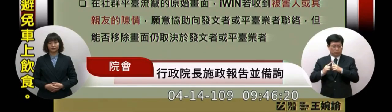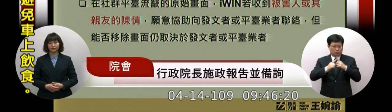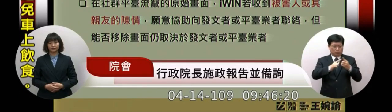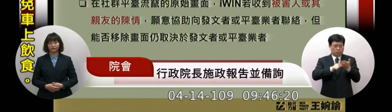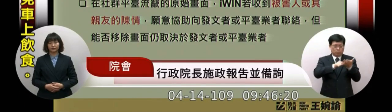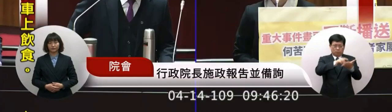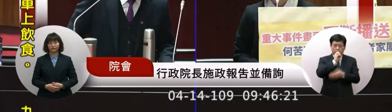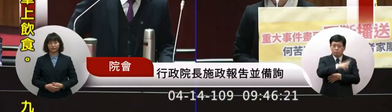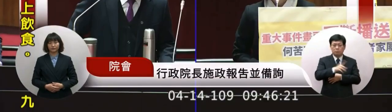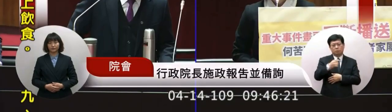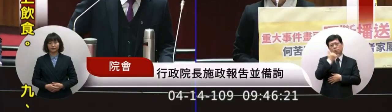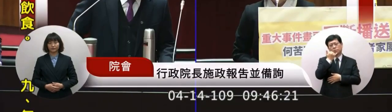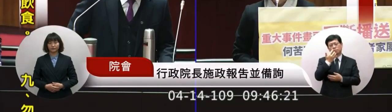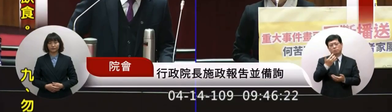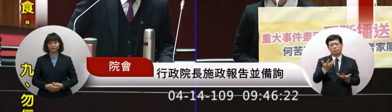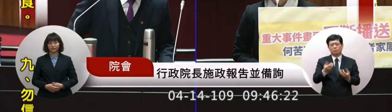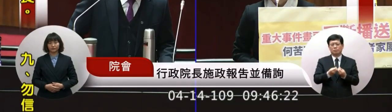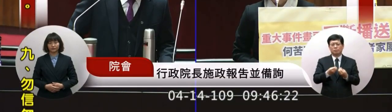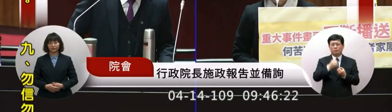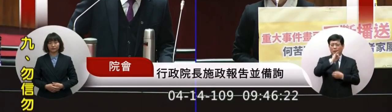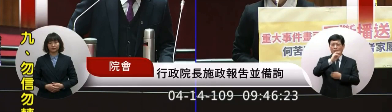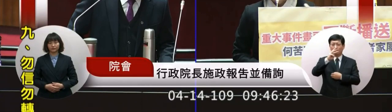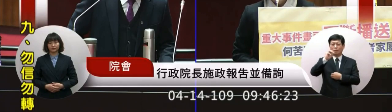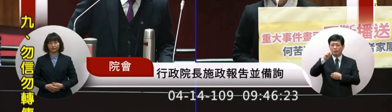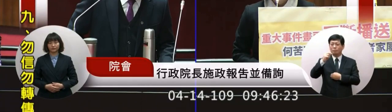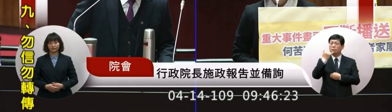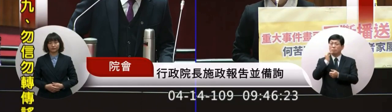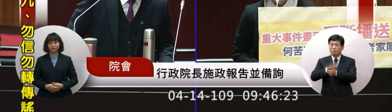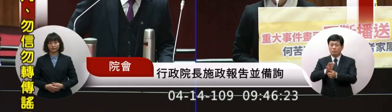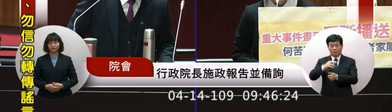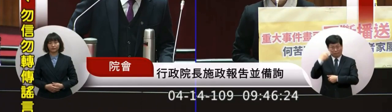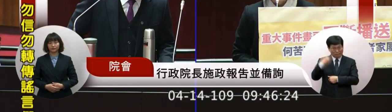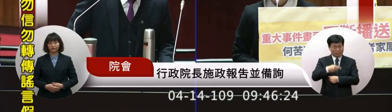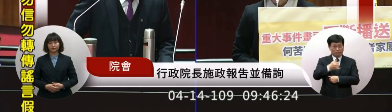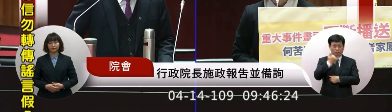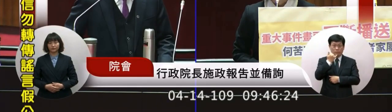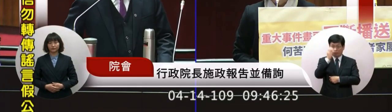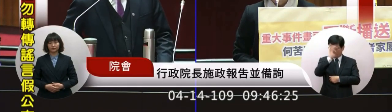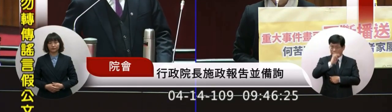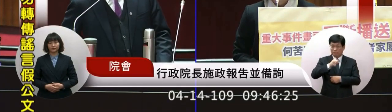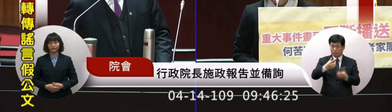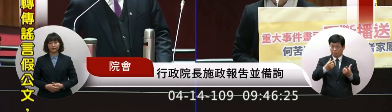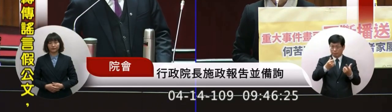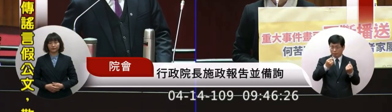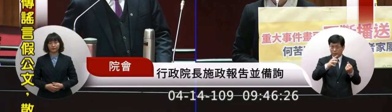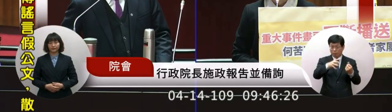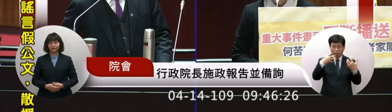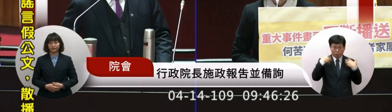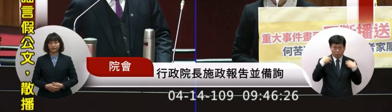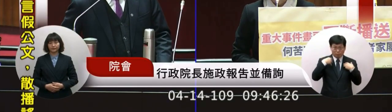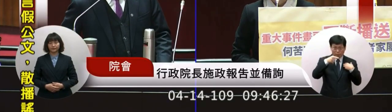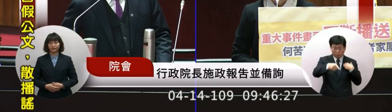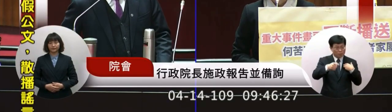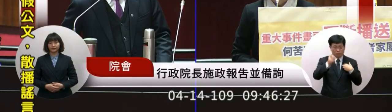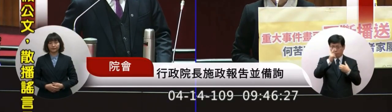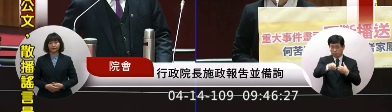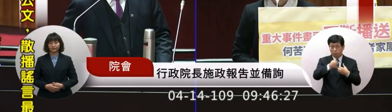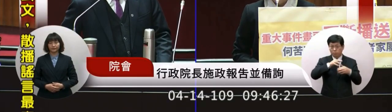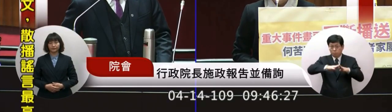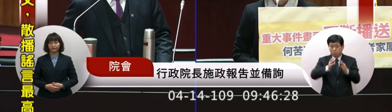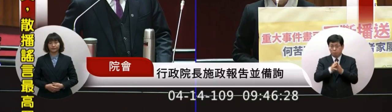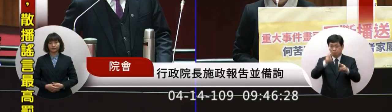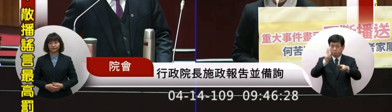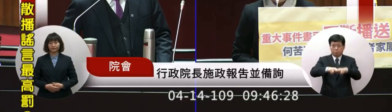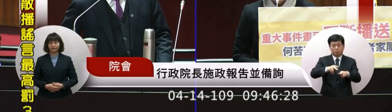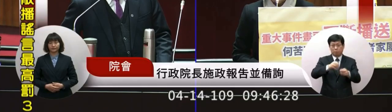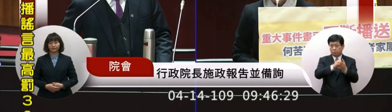提出这样子的请求，所以 iWin 才能够来协助，而且 iWin 只能跟相关的平台来联络，并没有权利要求他们将这样子的画